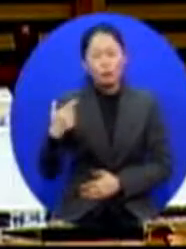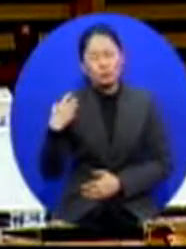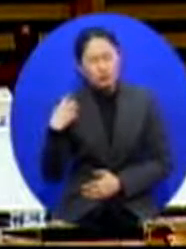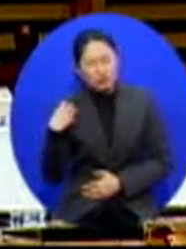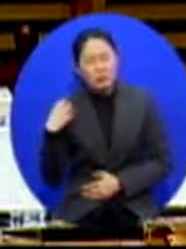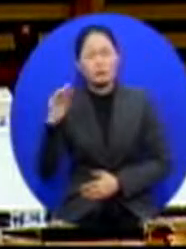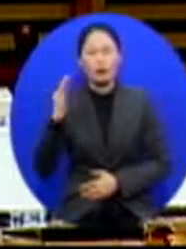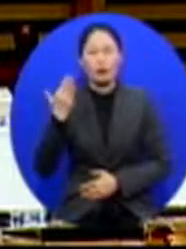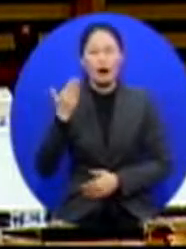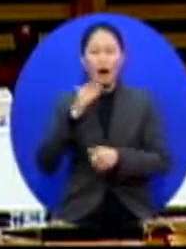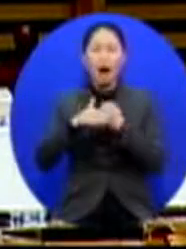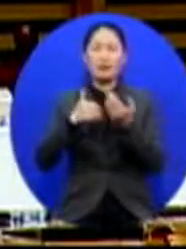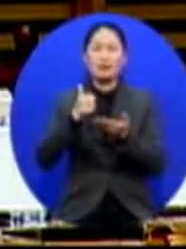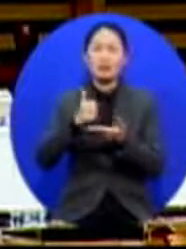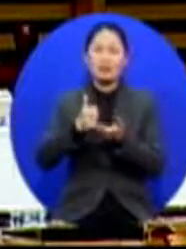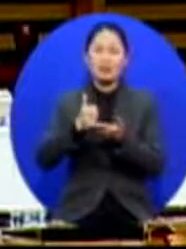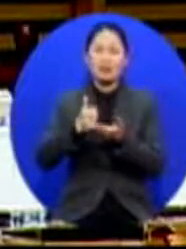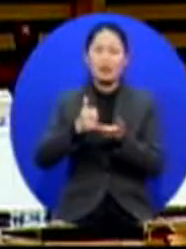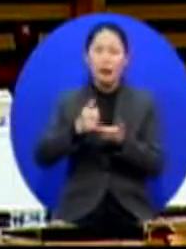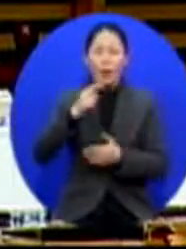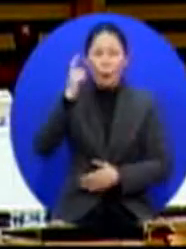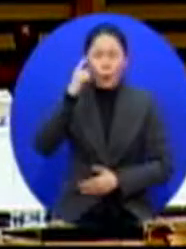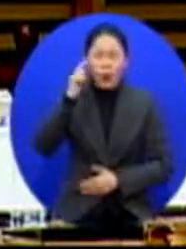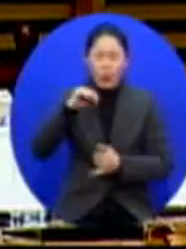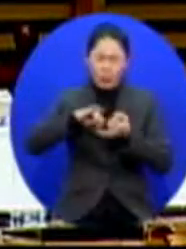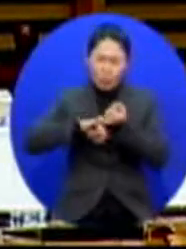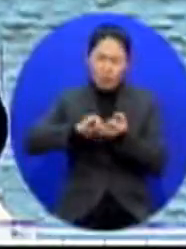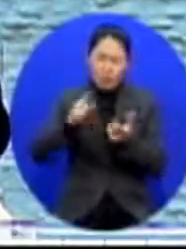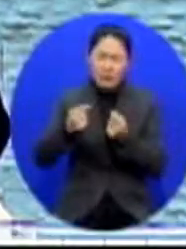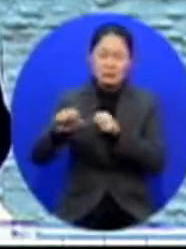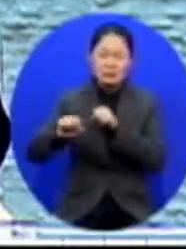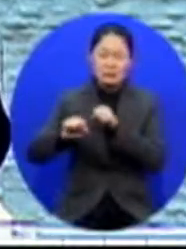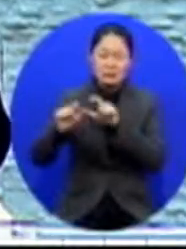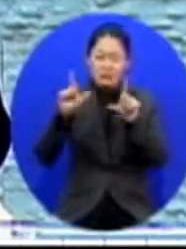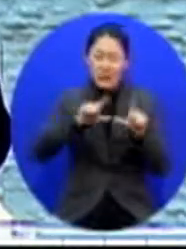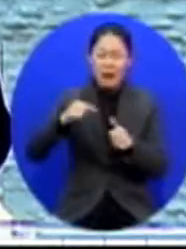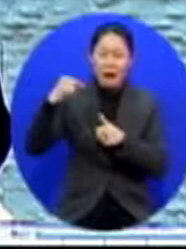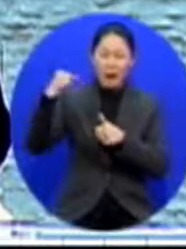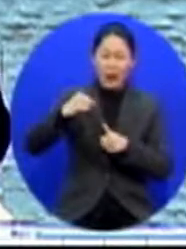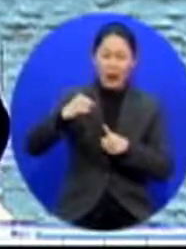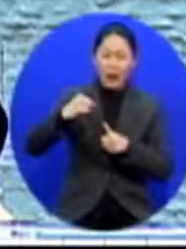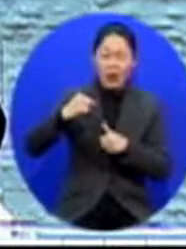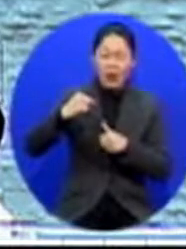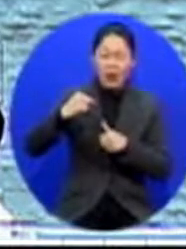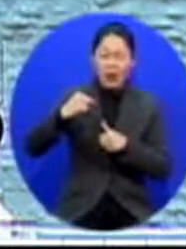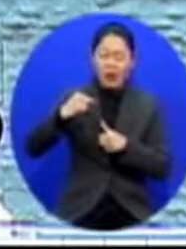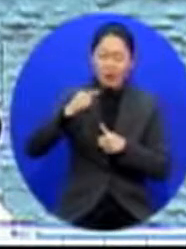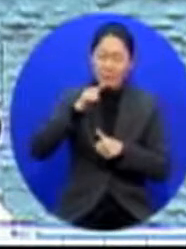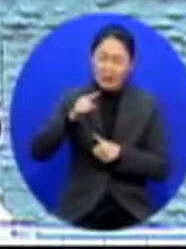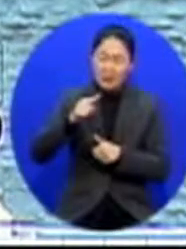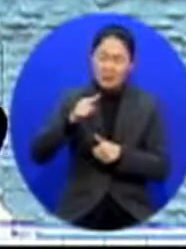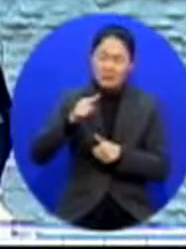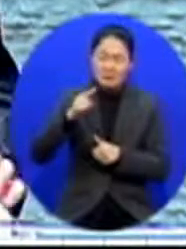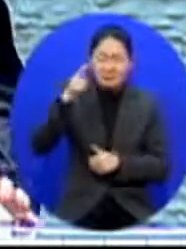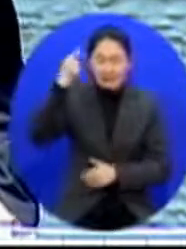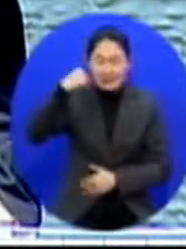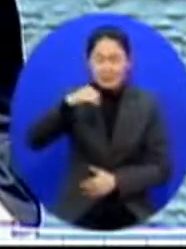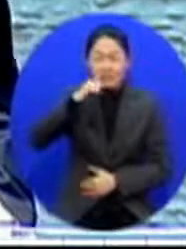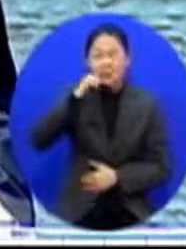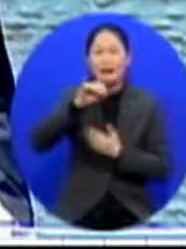되요 하나님이 왜 거기 이렇게 살라고 하시나 이런 생각이 든다면